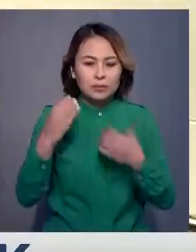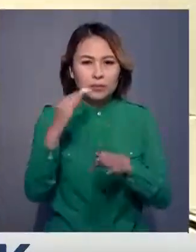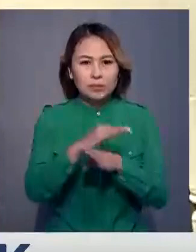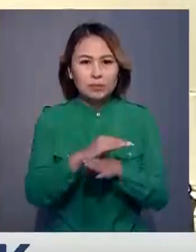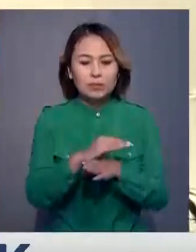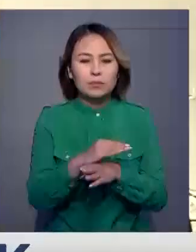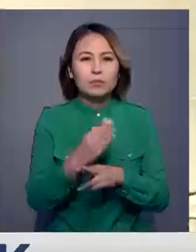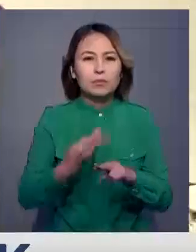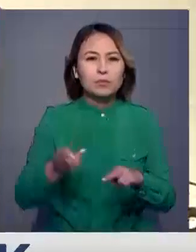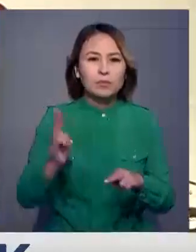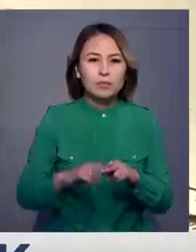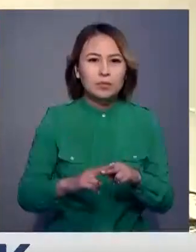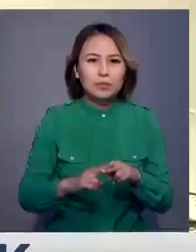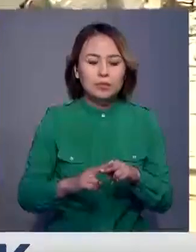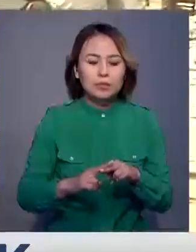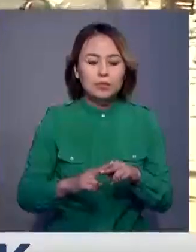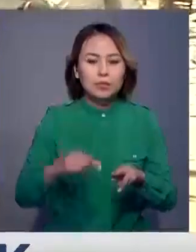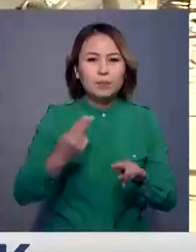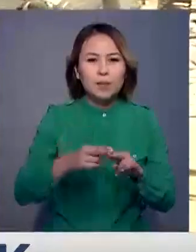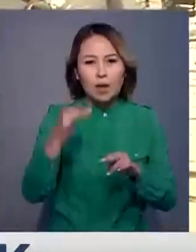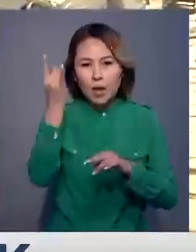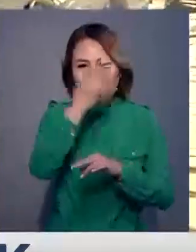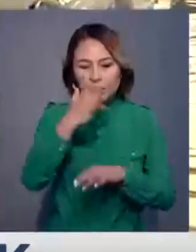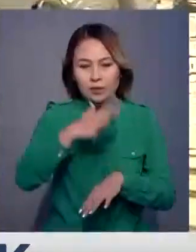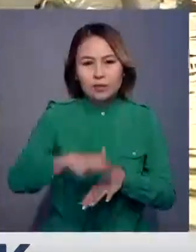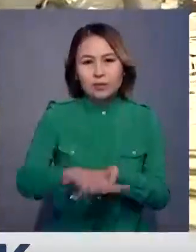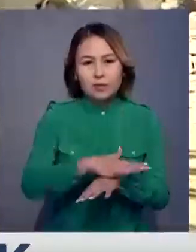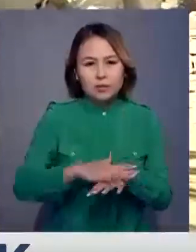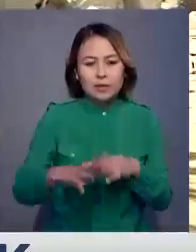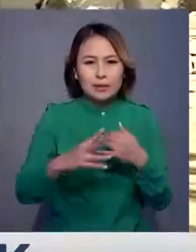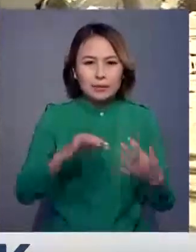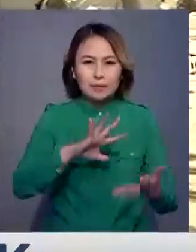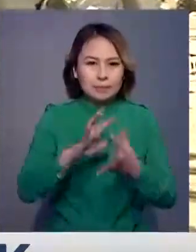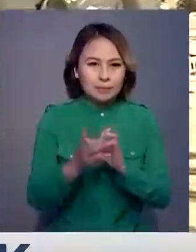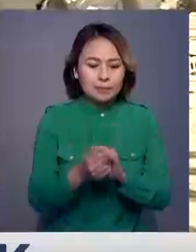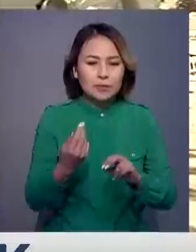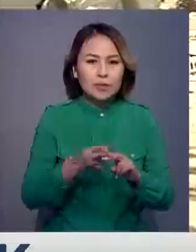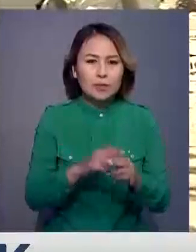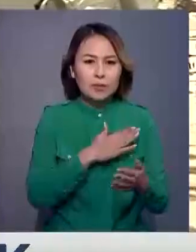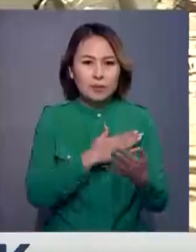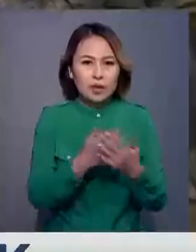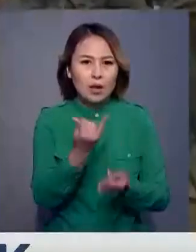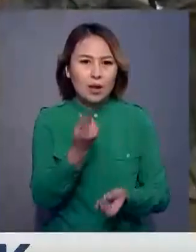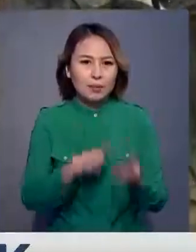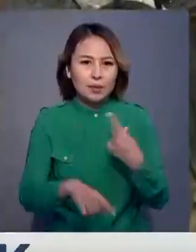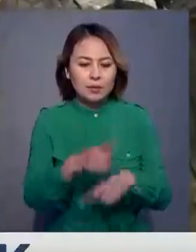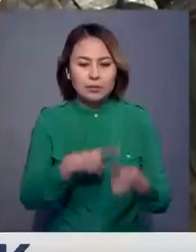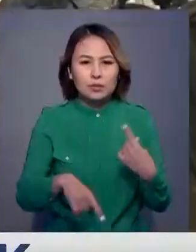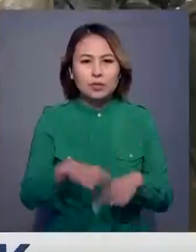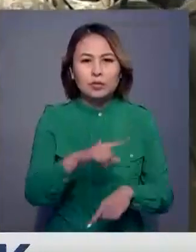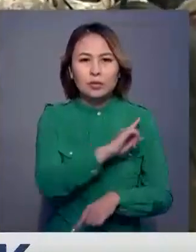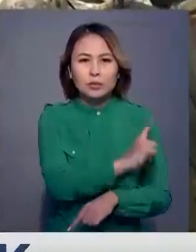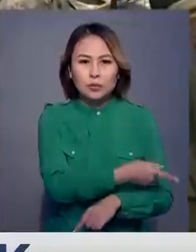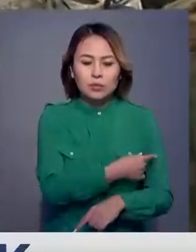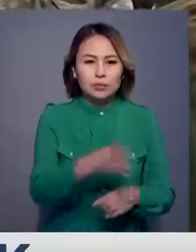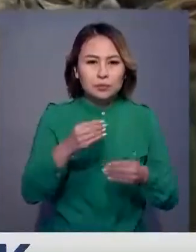дабыл қағудан жалығар емес. Сирия мен Африка арасындағы жер қыртысының жарығы қайта белсенділік танытып келеді дейді олар. Күш алып